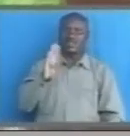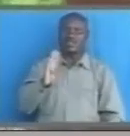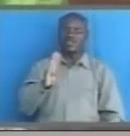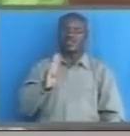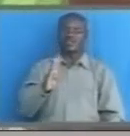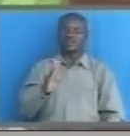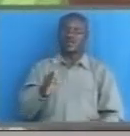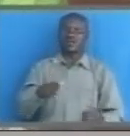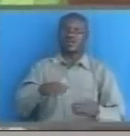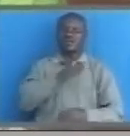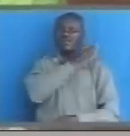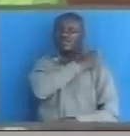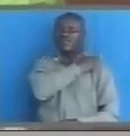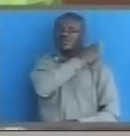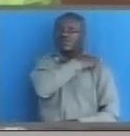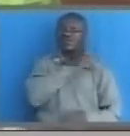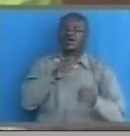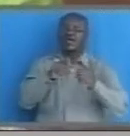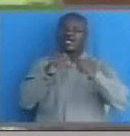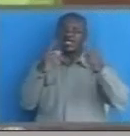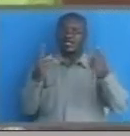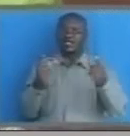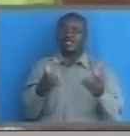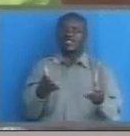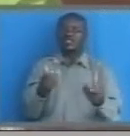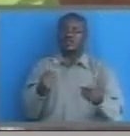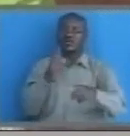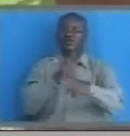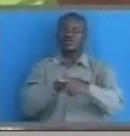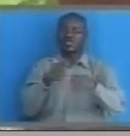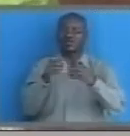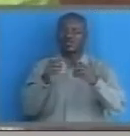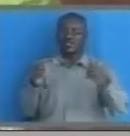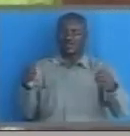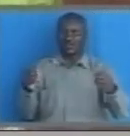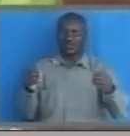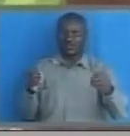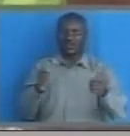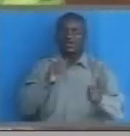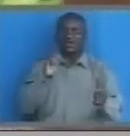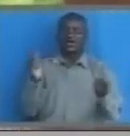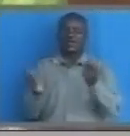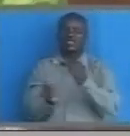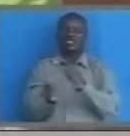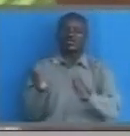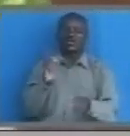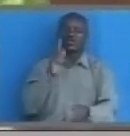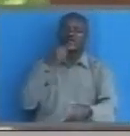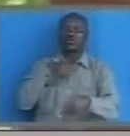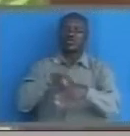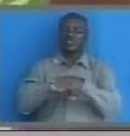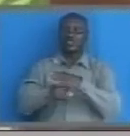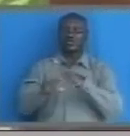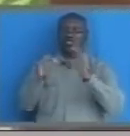VO walimu lakini inachukua muda mrefu walimu Hawa Yale mabadiliko Yao kuingia kwenye